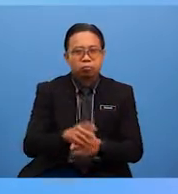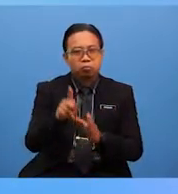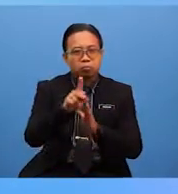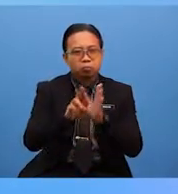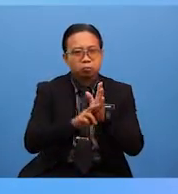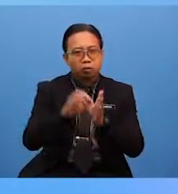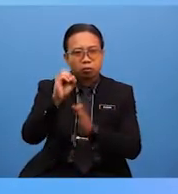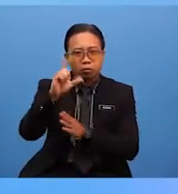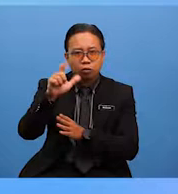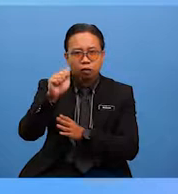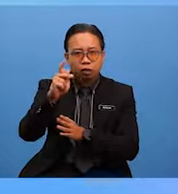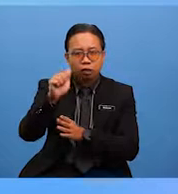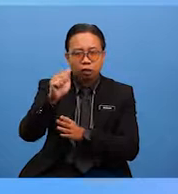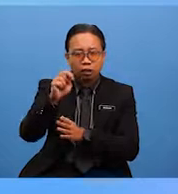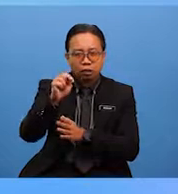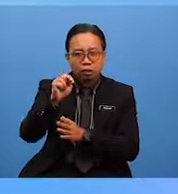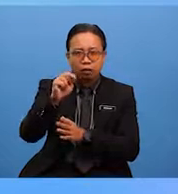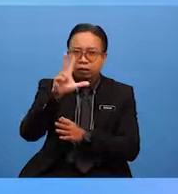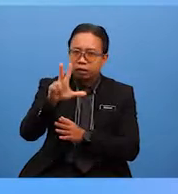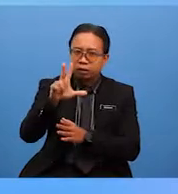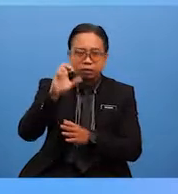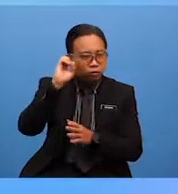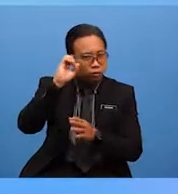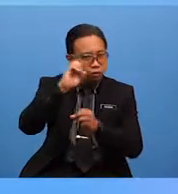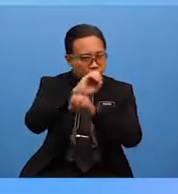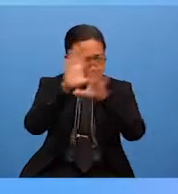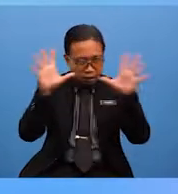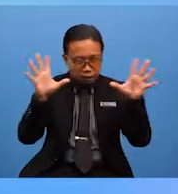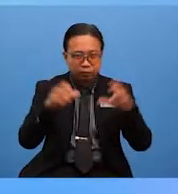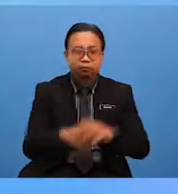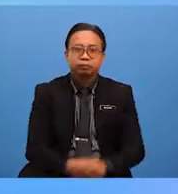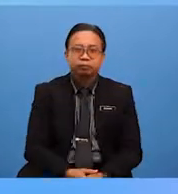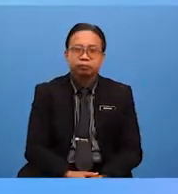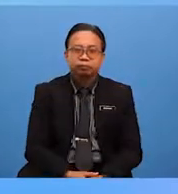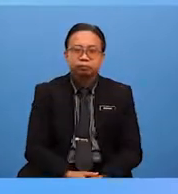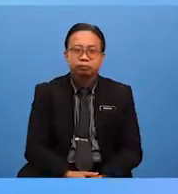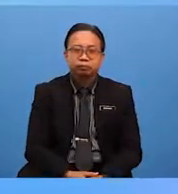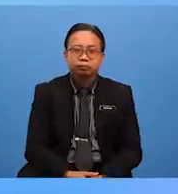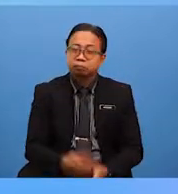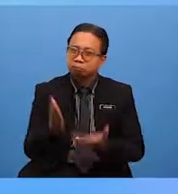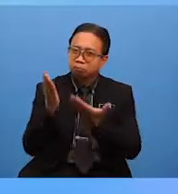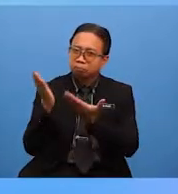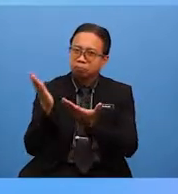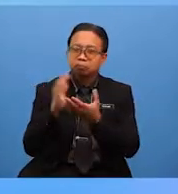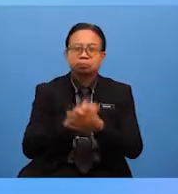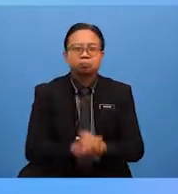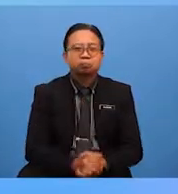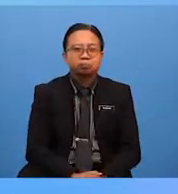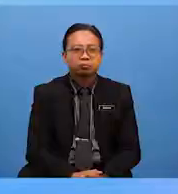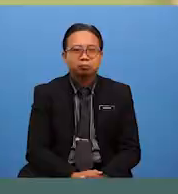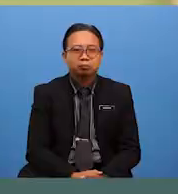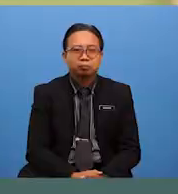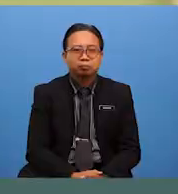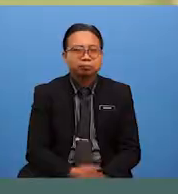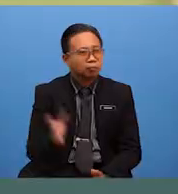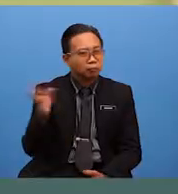sinaran ingat dan Cathay konduksi per olakan dan sinar